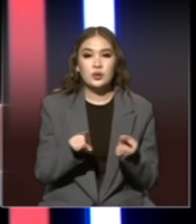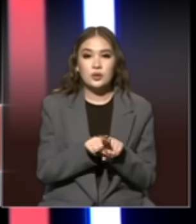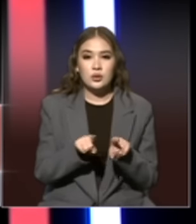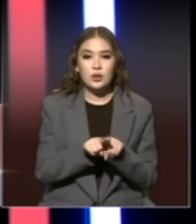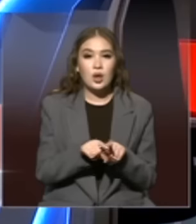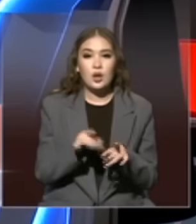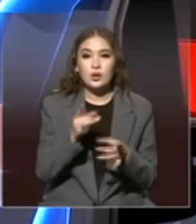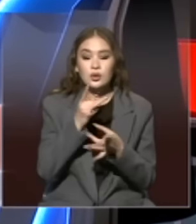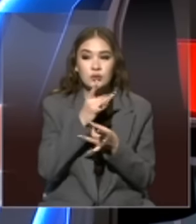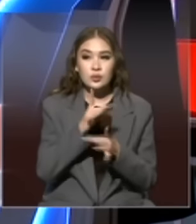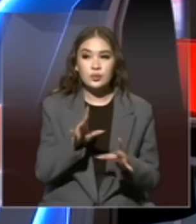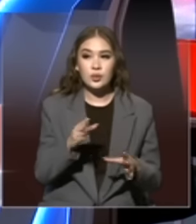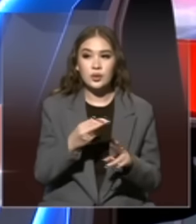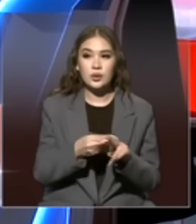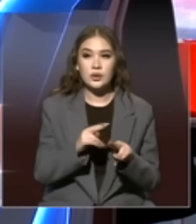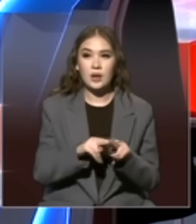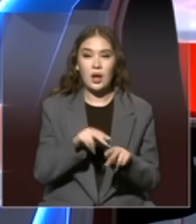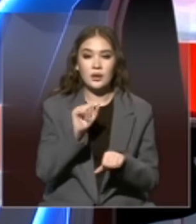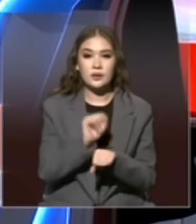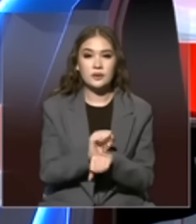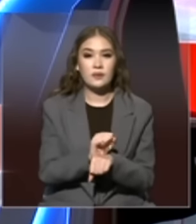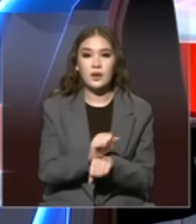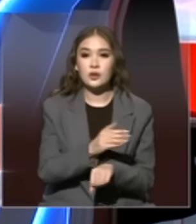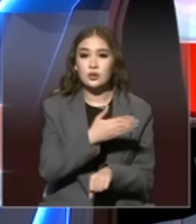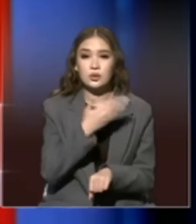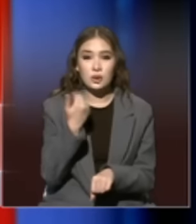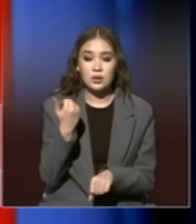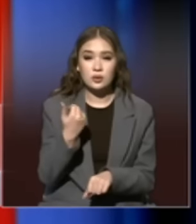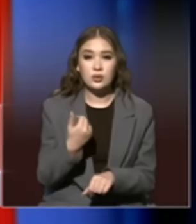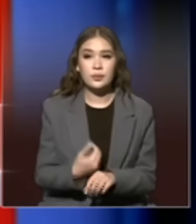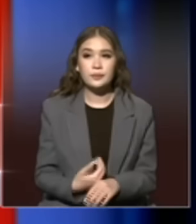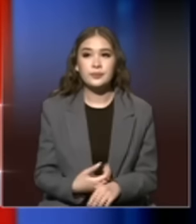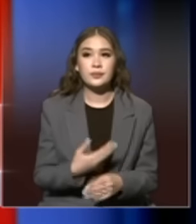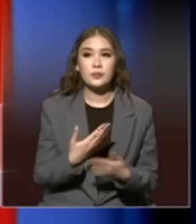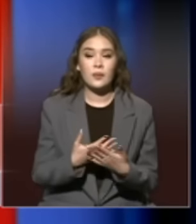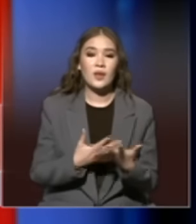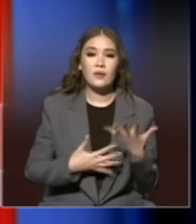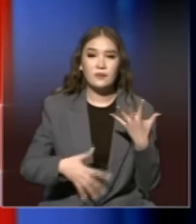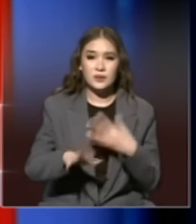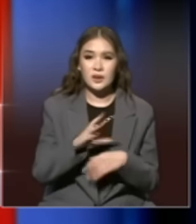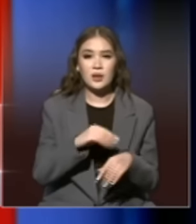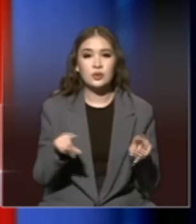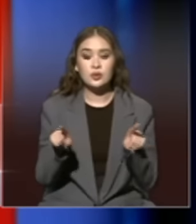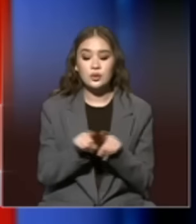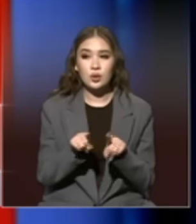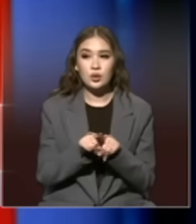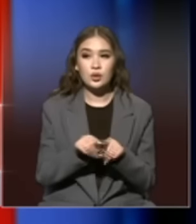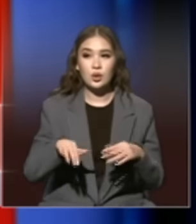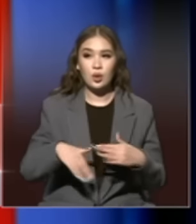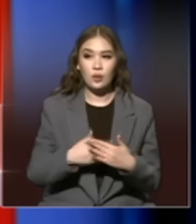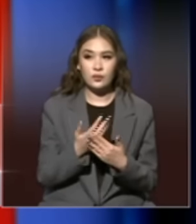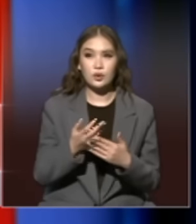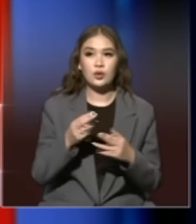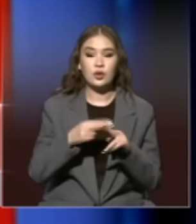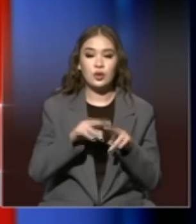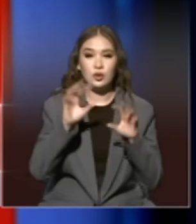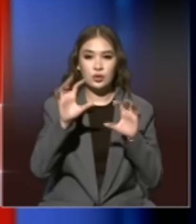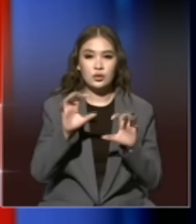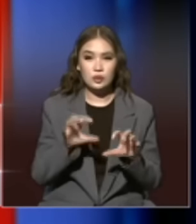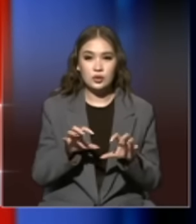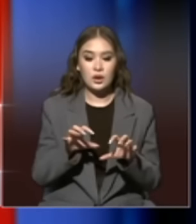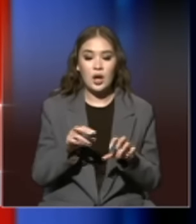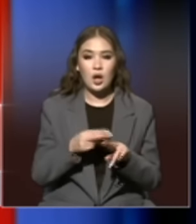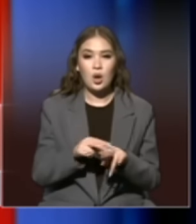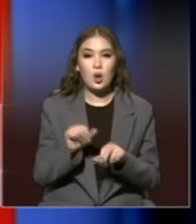мысалға, оған да жаңағы шектеу жоқ, 10 адвокат алама, 5 адвокат алама, барлығы да соның жаңағы құқықтарын қорғауға жұмыс жасайды. Өйткені ол